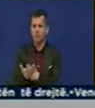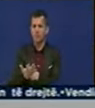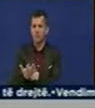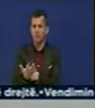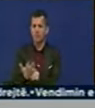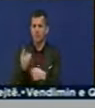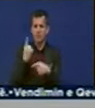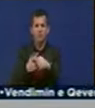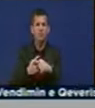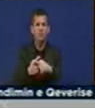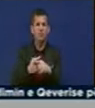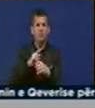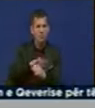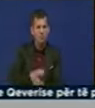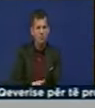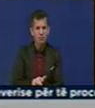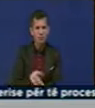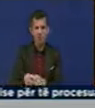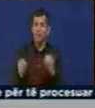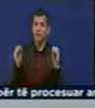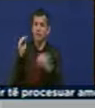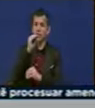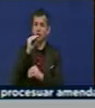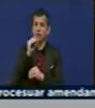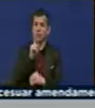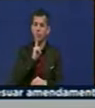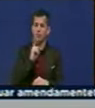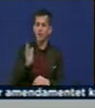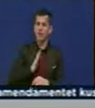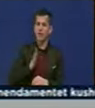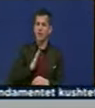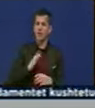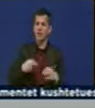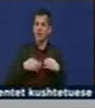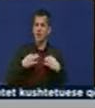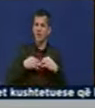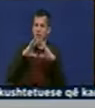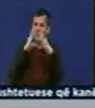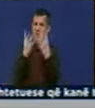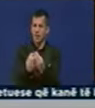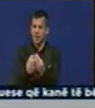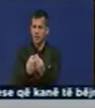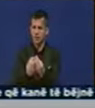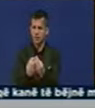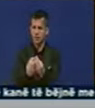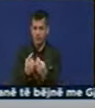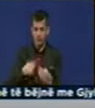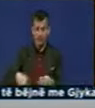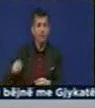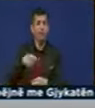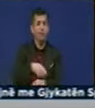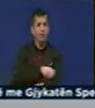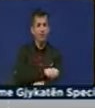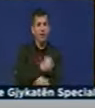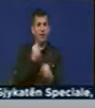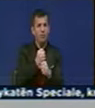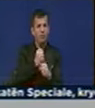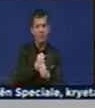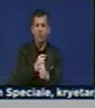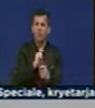po keqtrajtohen deri në shkallën që rrezikohet shëndeti i tyre. Dhe është punë jona që të sjellim